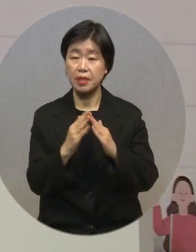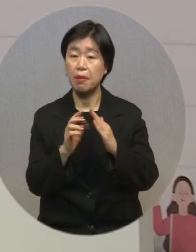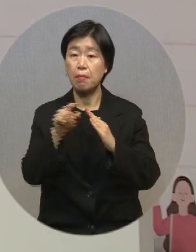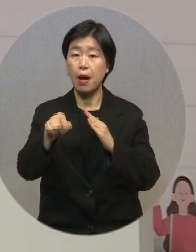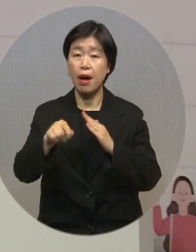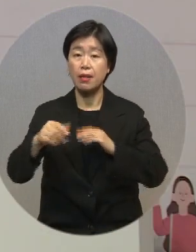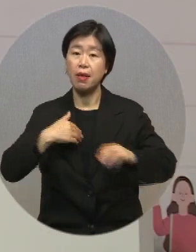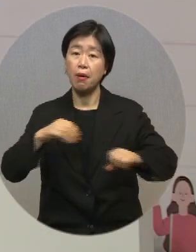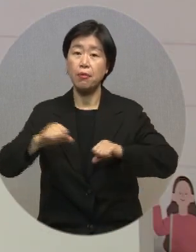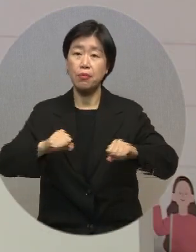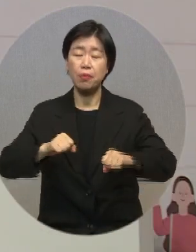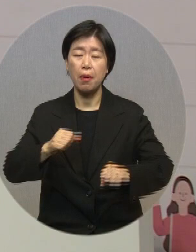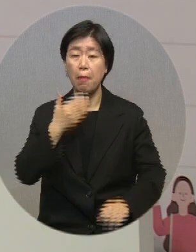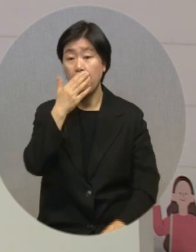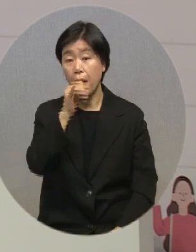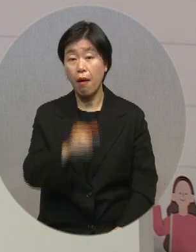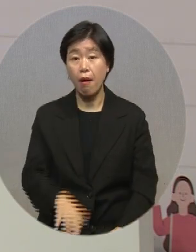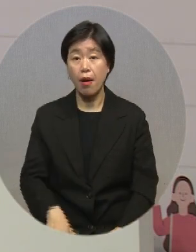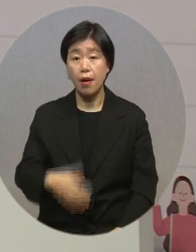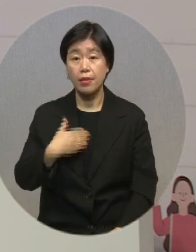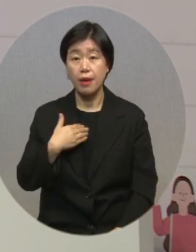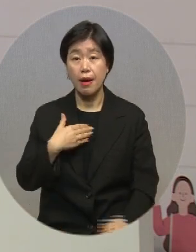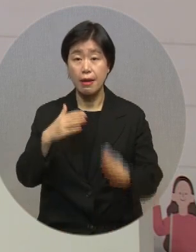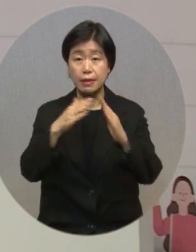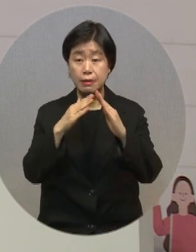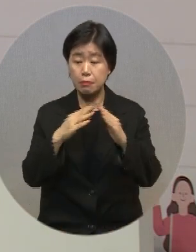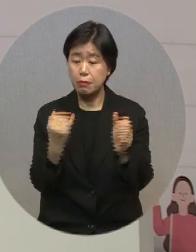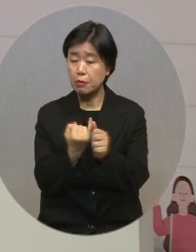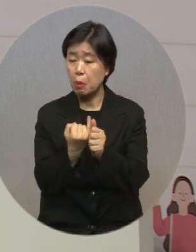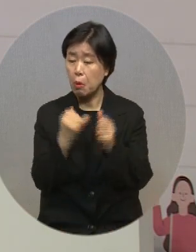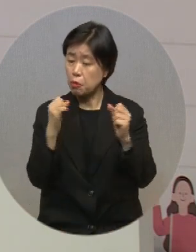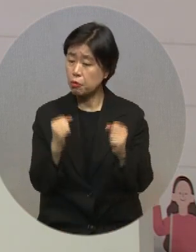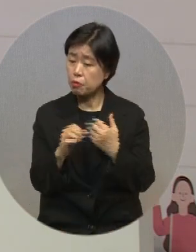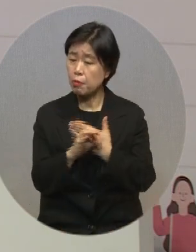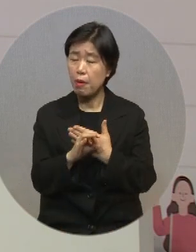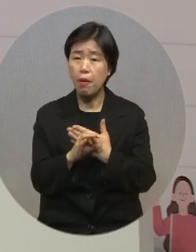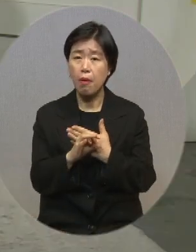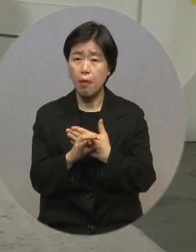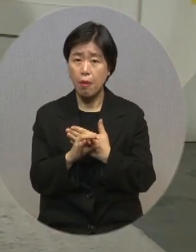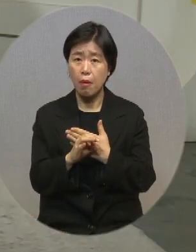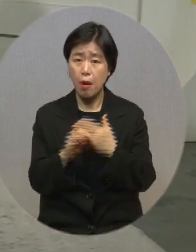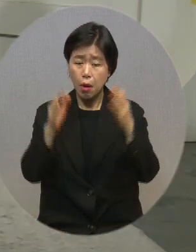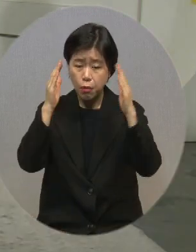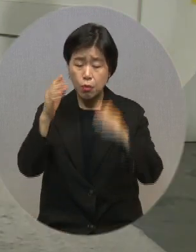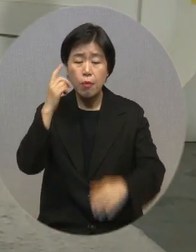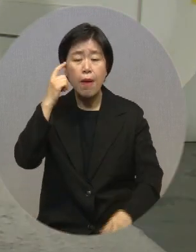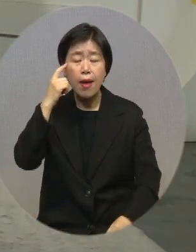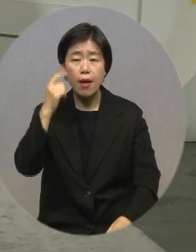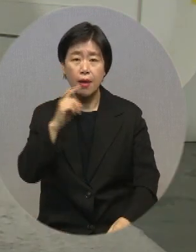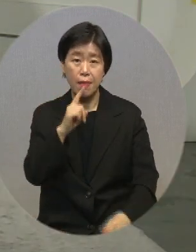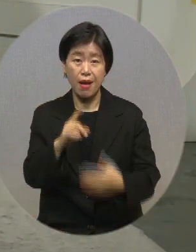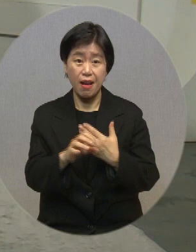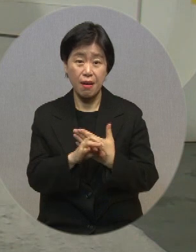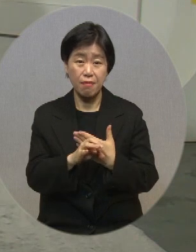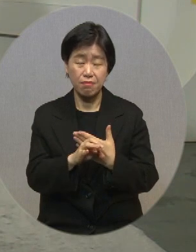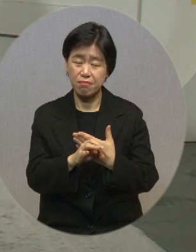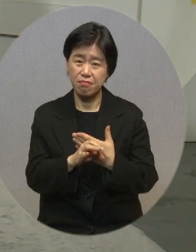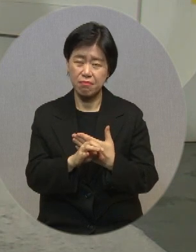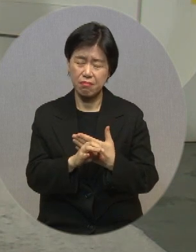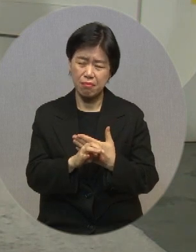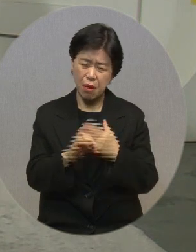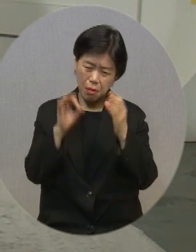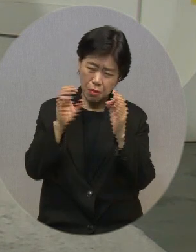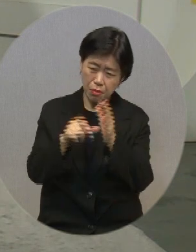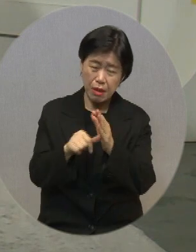거예요. 내가 공부를 왜 했어요? 집에서 그지 갇혀 지내려면 뭐하라 공부해요? 그러면 좀 밉죠. 그러니까. 그렇죠. 네. 그런 마음이 있어도